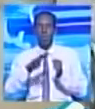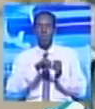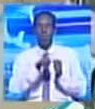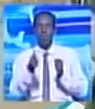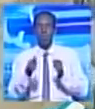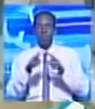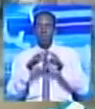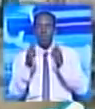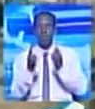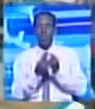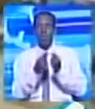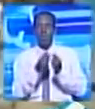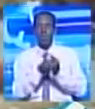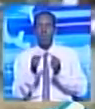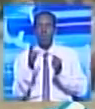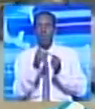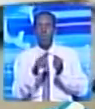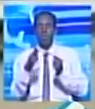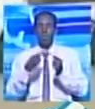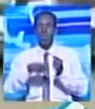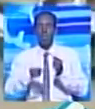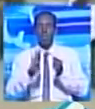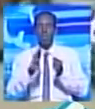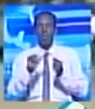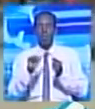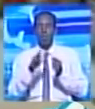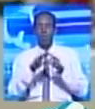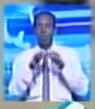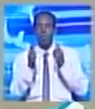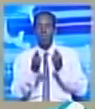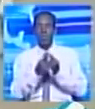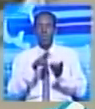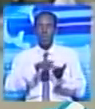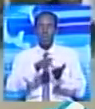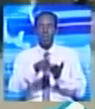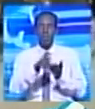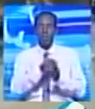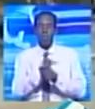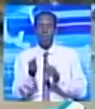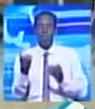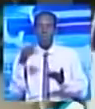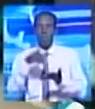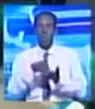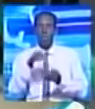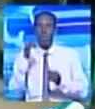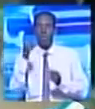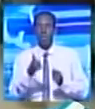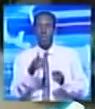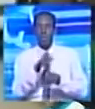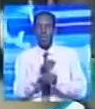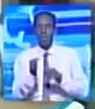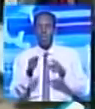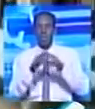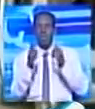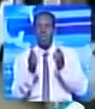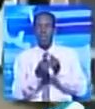domicile, il se rend au terminus de la place Barouaro à pied chaque jour pour prendre un de ses mototaxis. Sa maison étant située